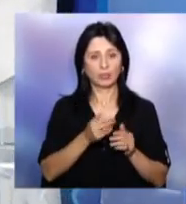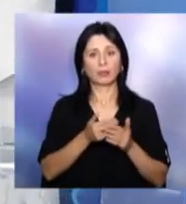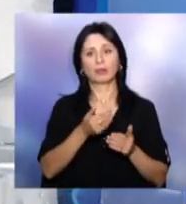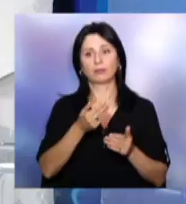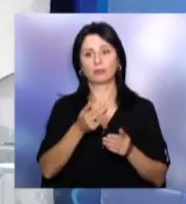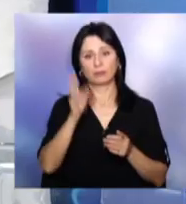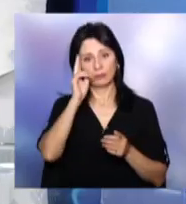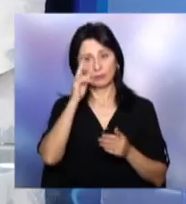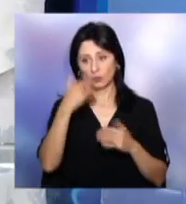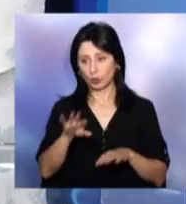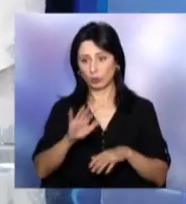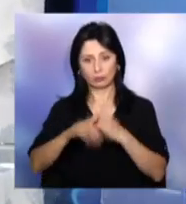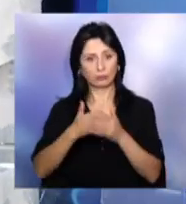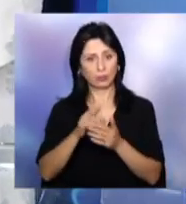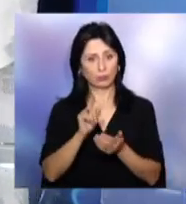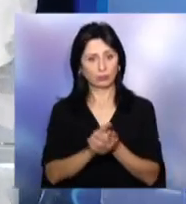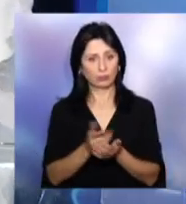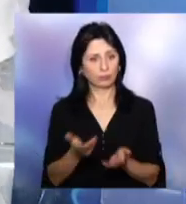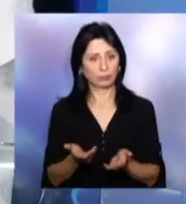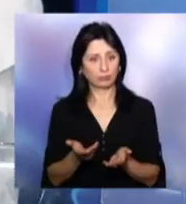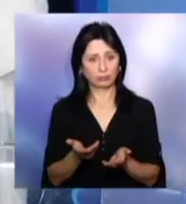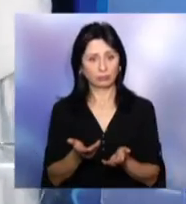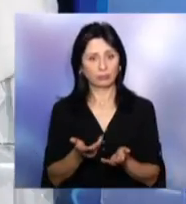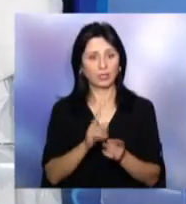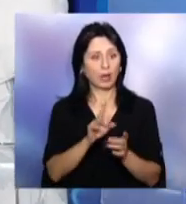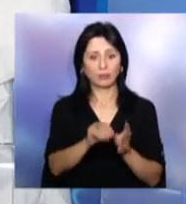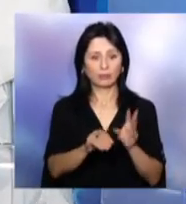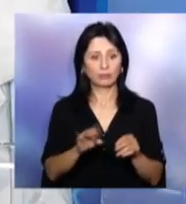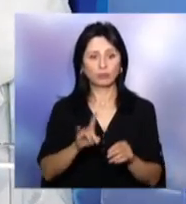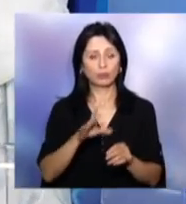ან საფარეშოდან გამოსვლისას, ან თუ მოვკიდეთ რამე